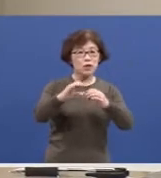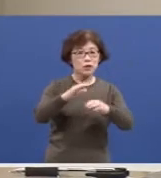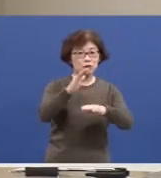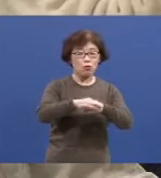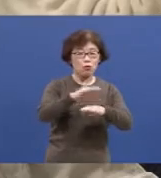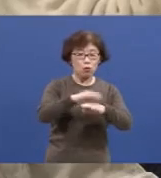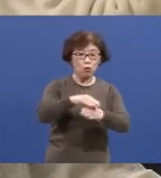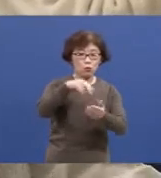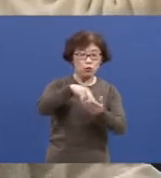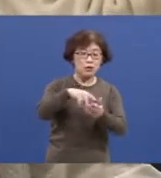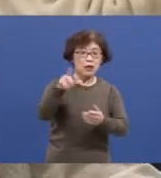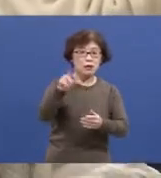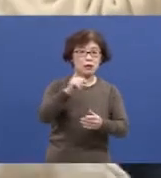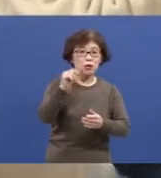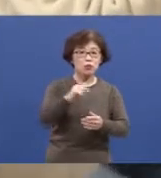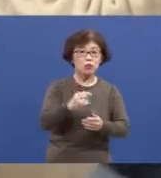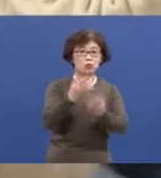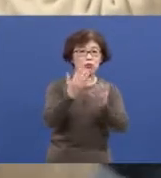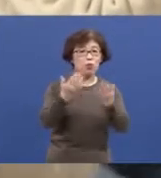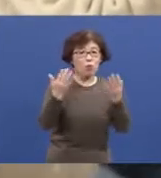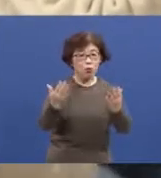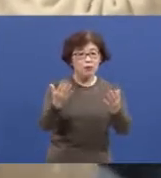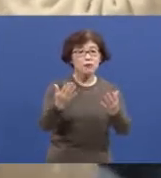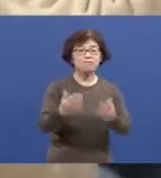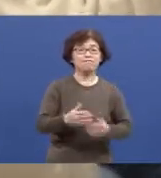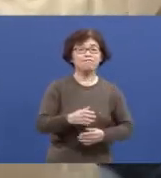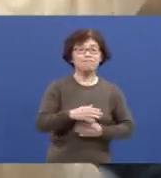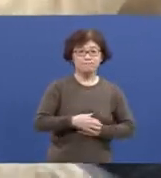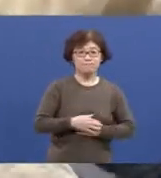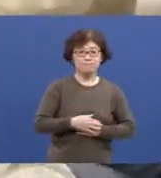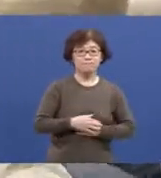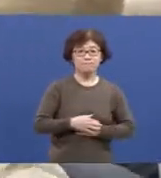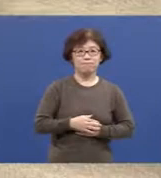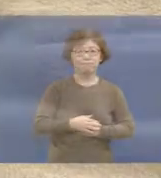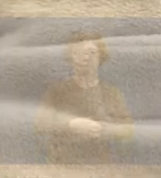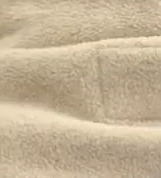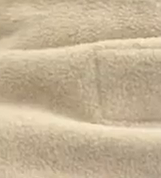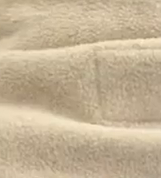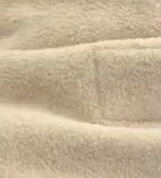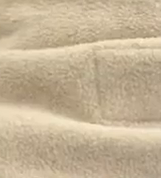手段として利用されることが多くなっています。